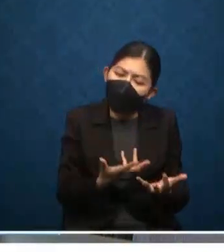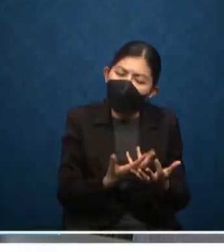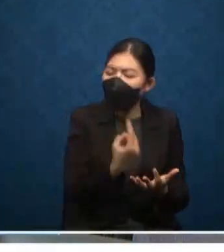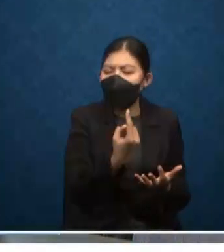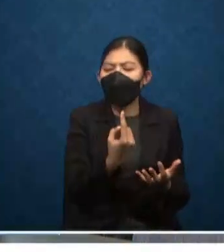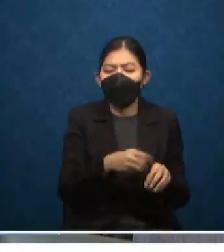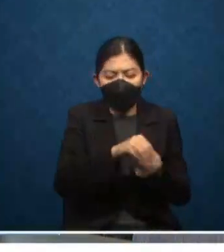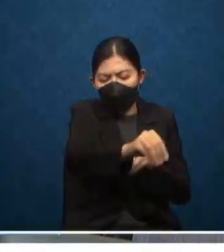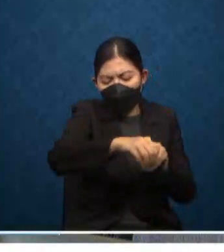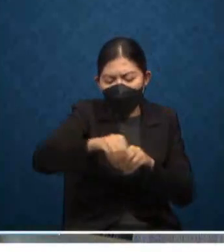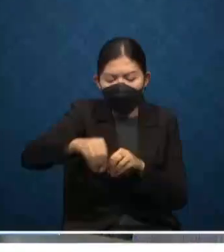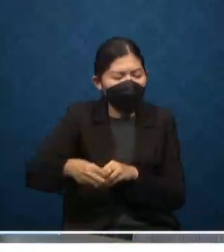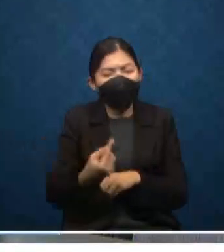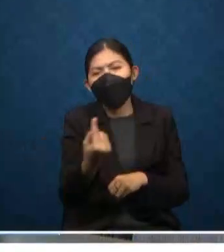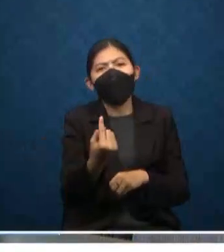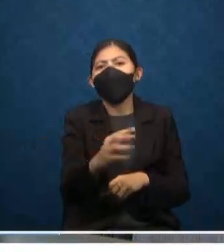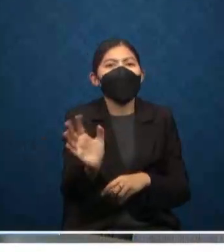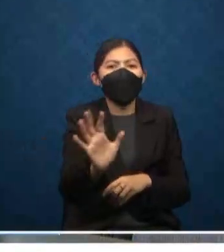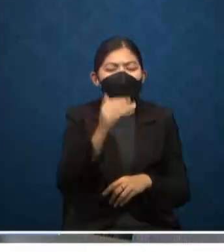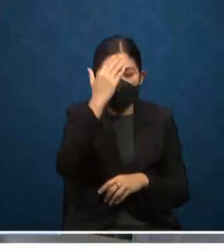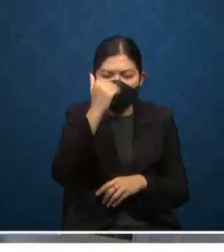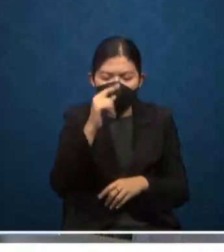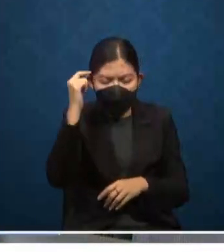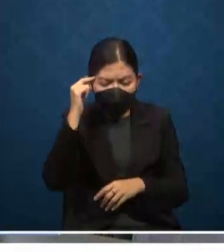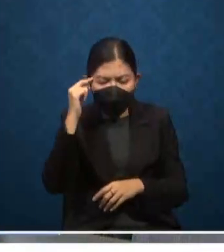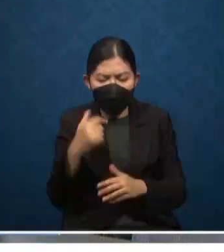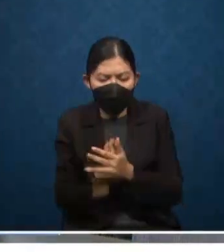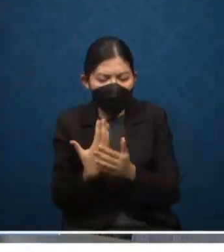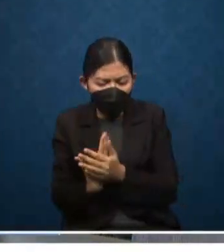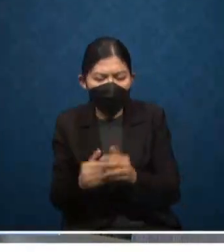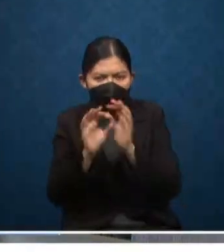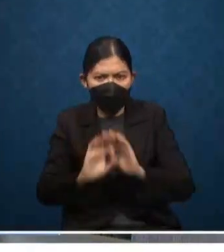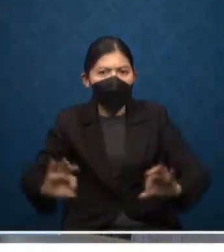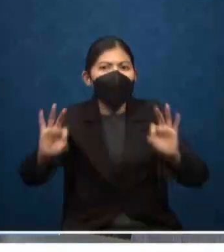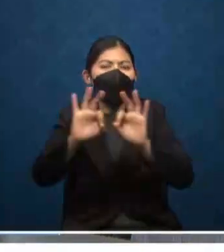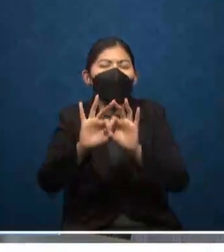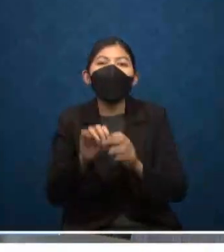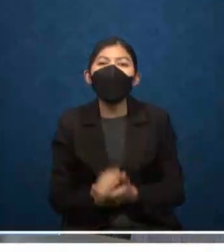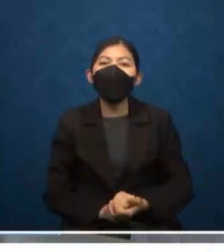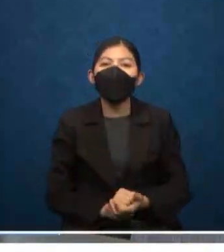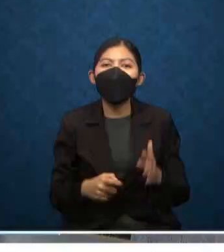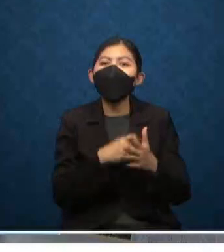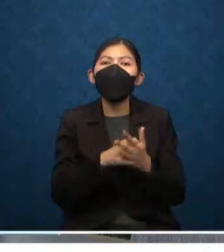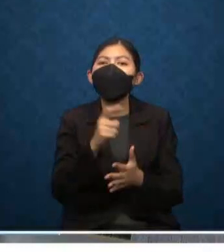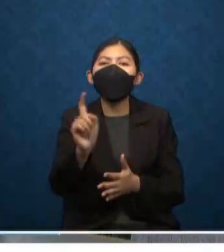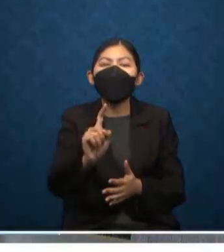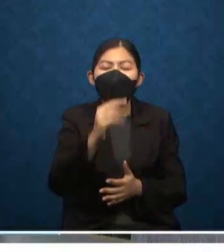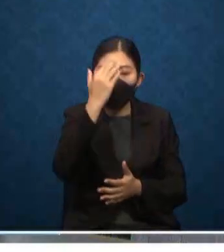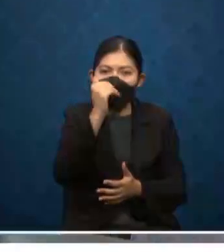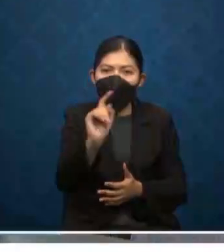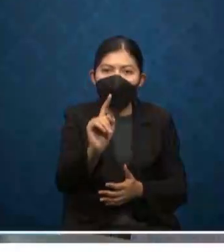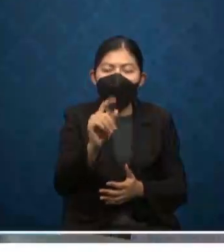ปุ๋ยหรือเรื่องของการทำให้เกิดการเบี่ยงเบนเรื่องของราคาเพราะอะไรท่านประธานครับเราทราบ